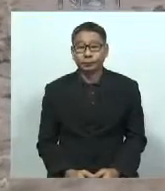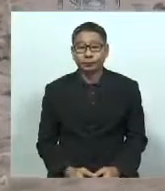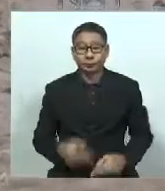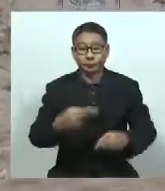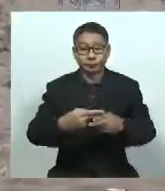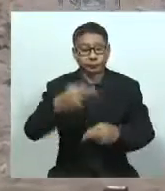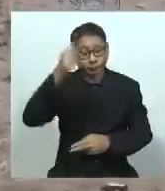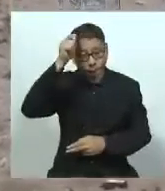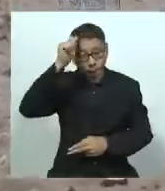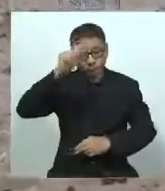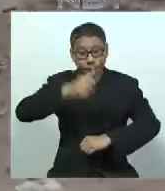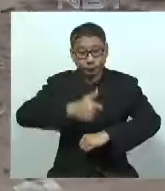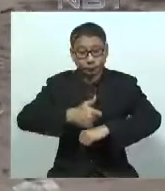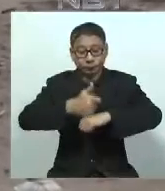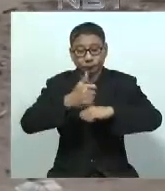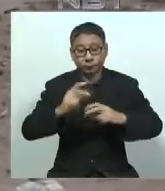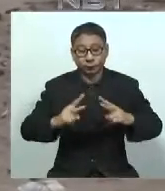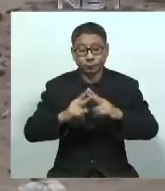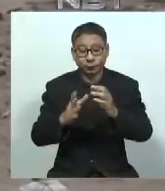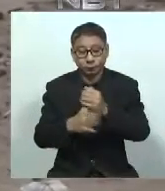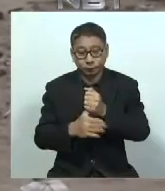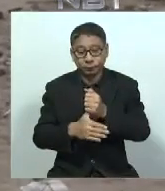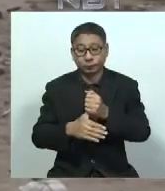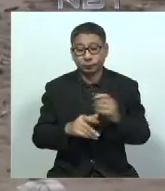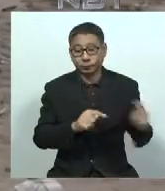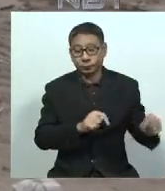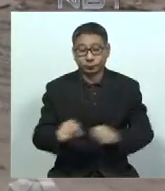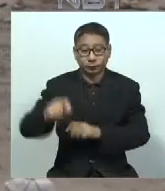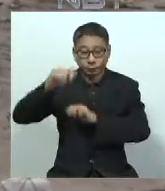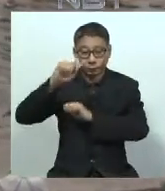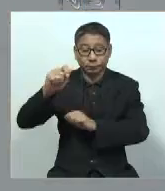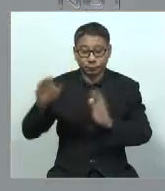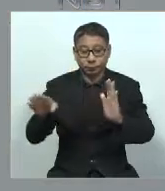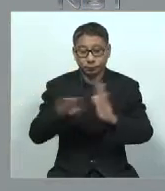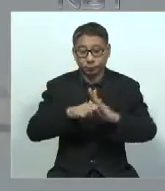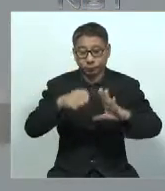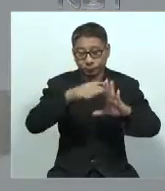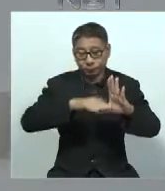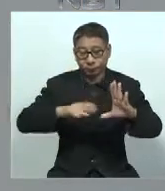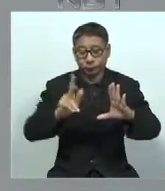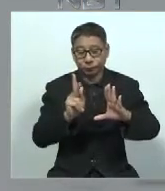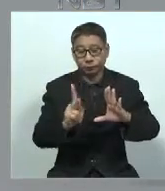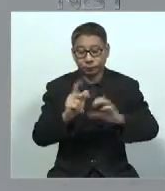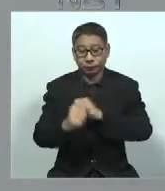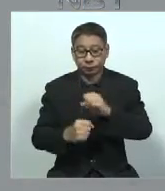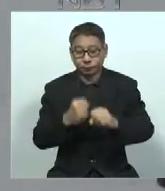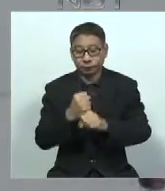นายอดิศรพร้อมเทพอธิบดีกรมประมงบอกว่าเตรียมประกาศปิดอ่าวไทยรูปตัวก่อประจ